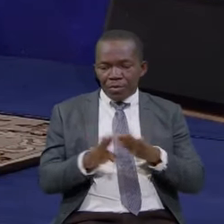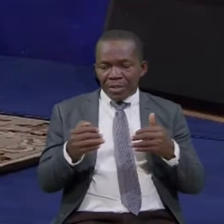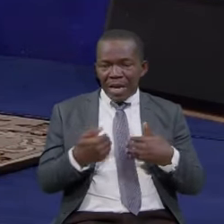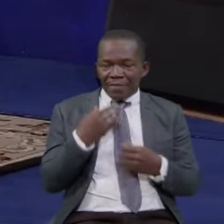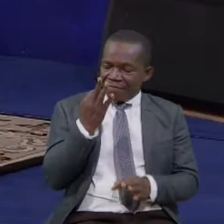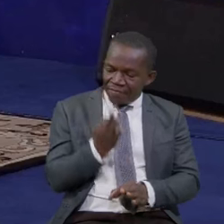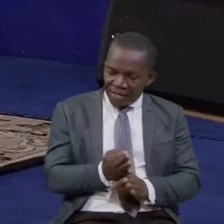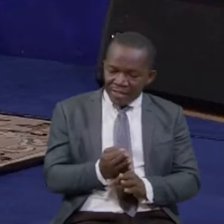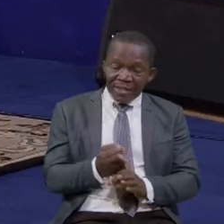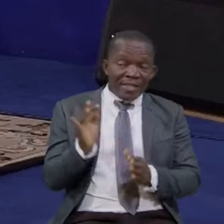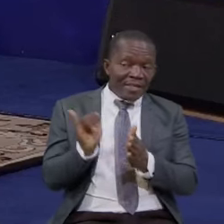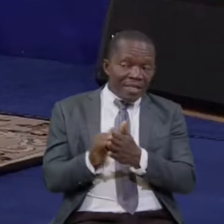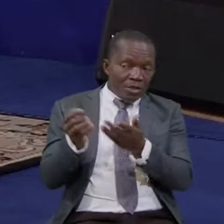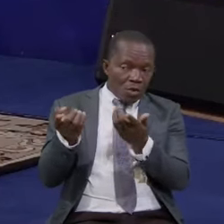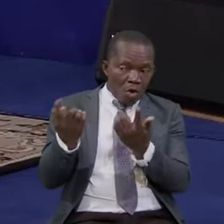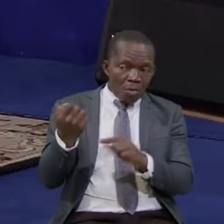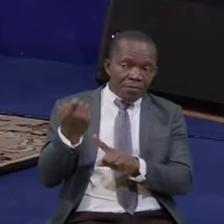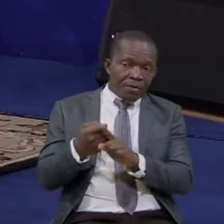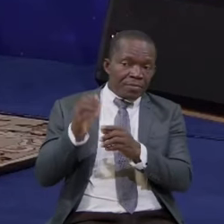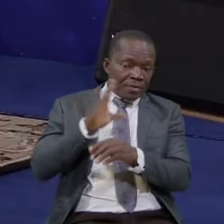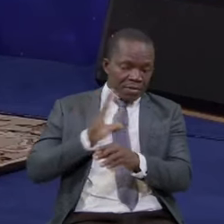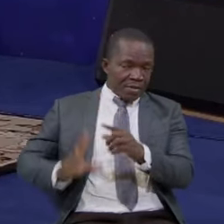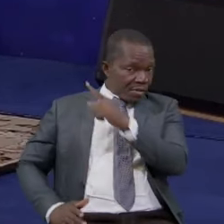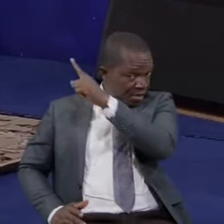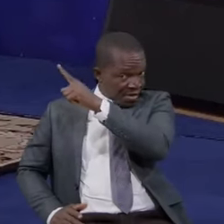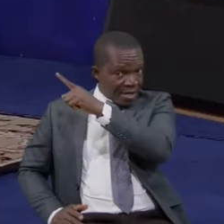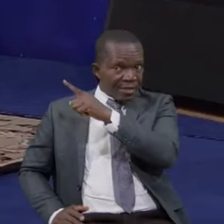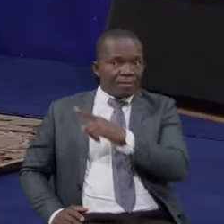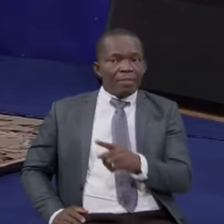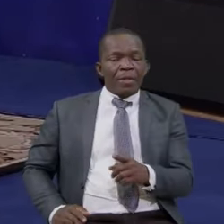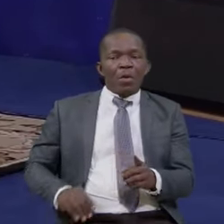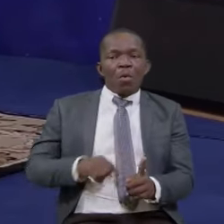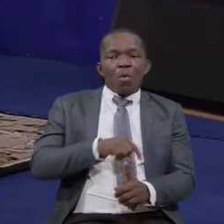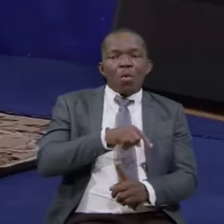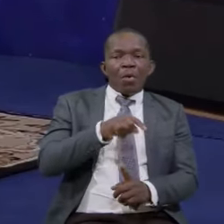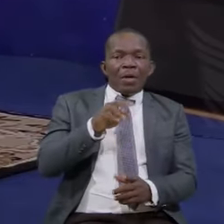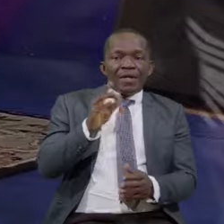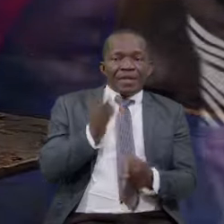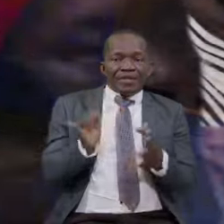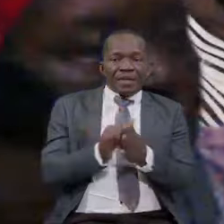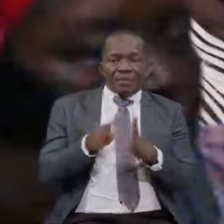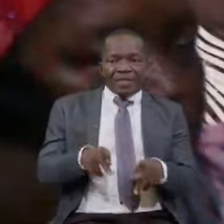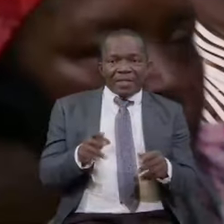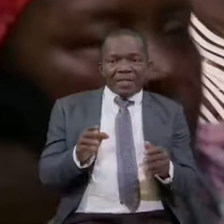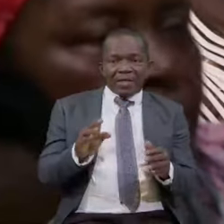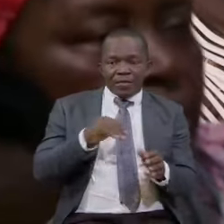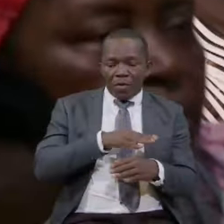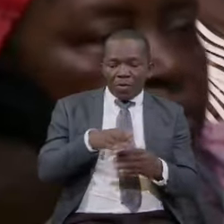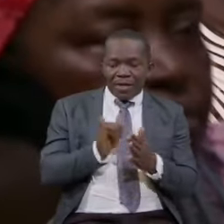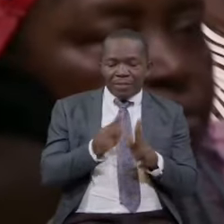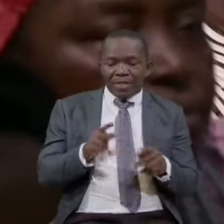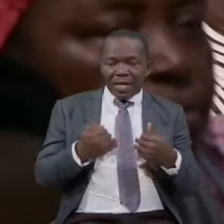et du consommateur de Christ quand il fixe ça c'est faux ça ne marche pas votre foi va